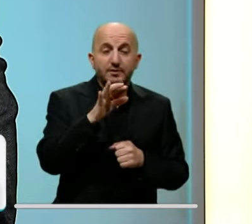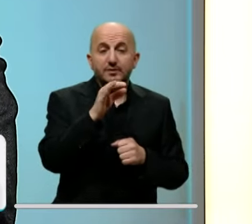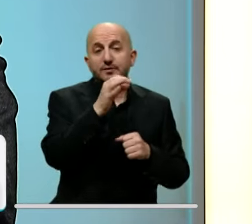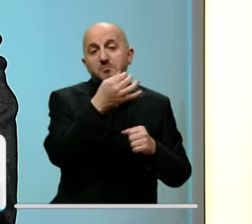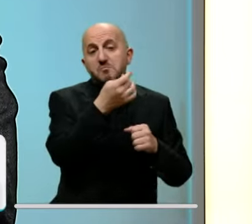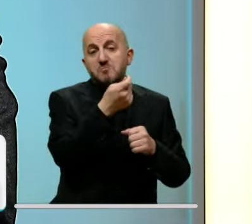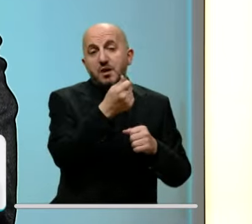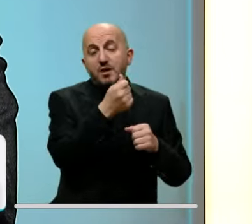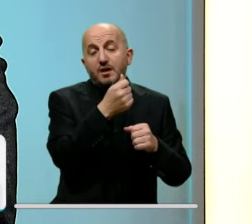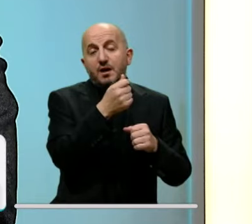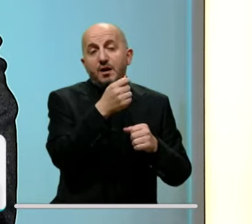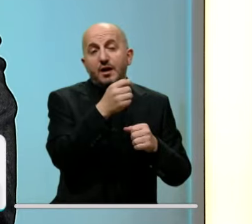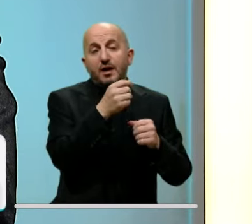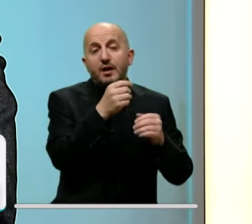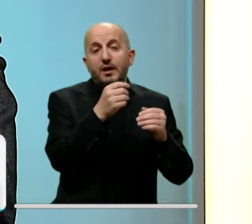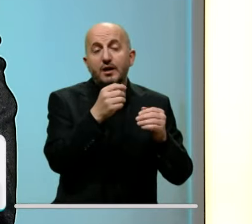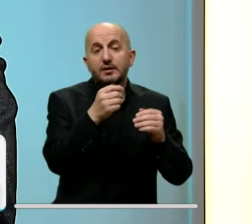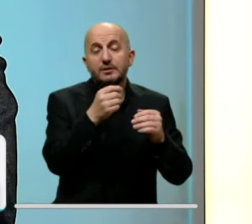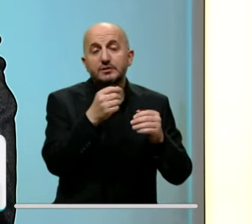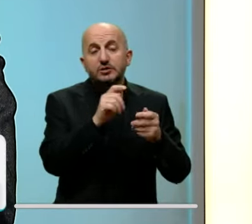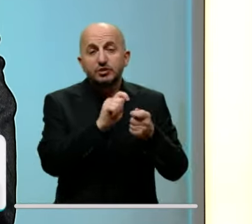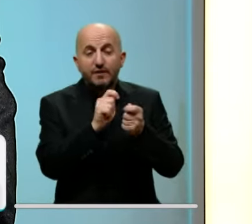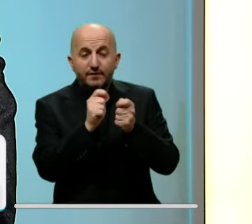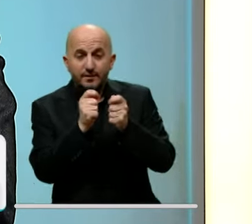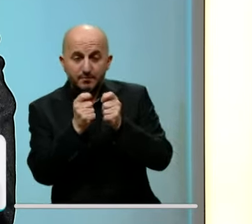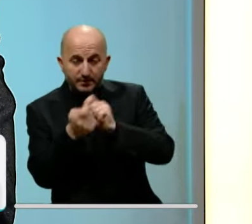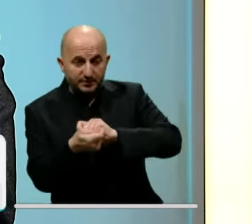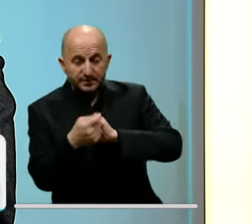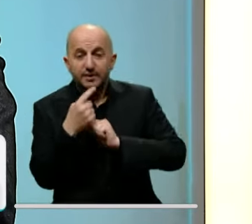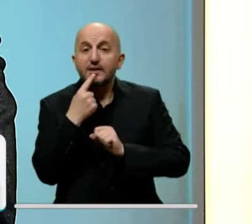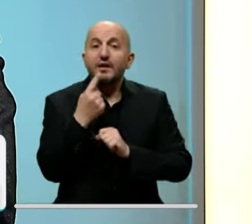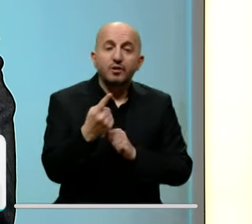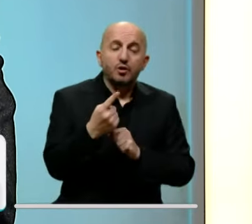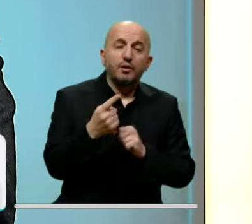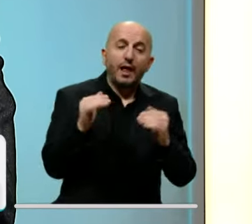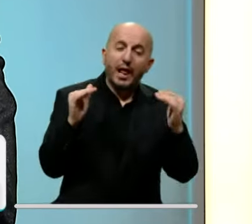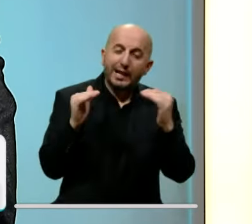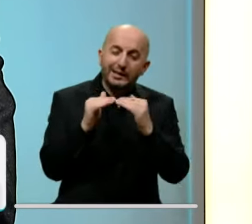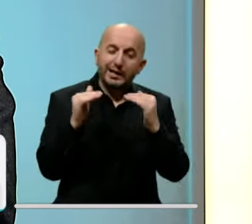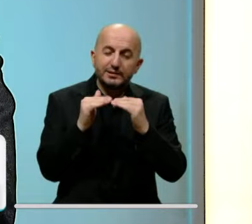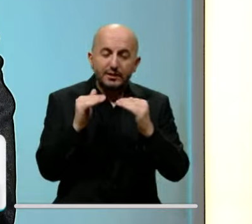birimine zimmette Ken çevrilmesi deniliyor yani